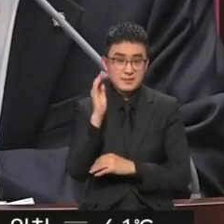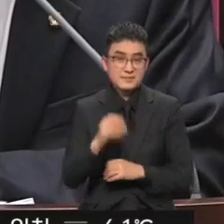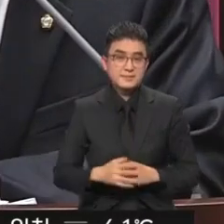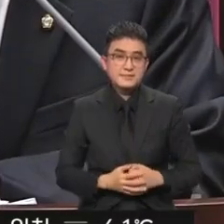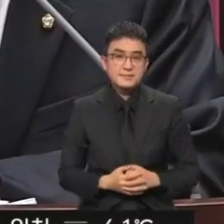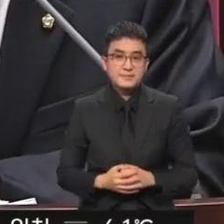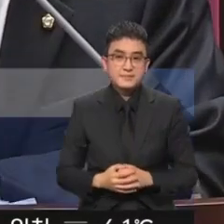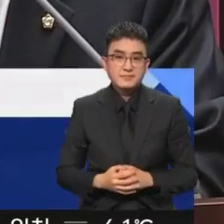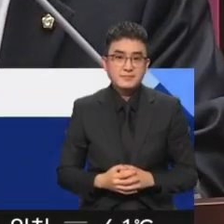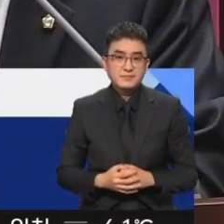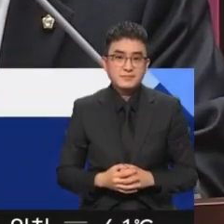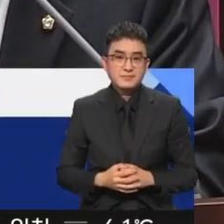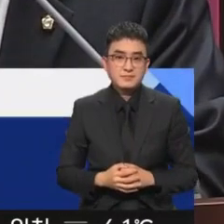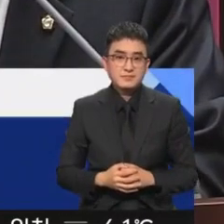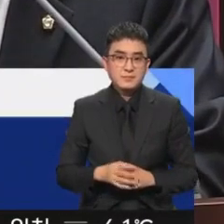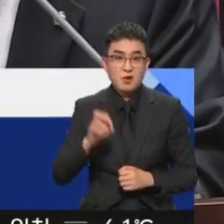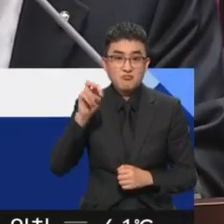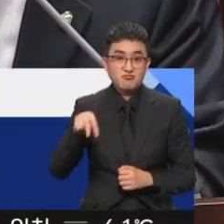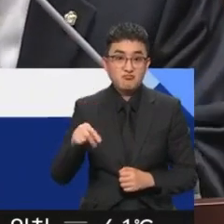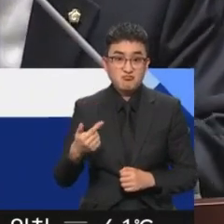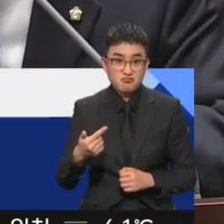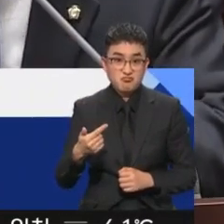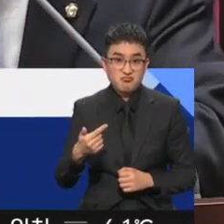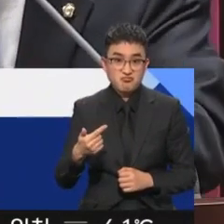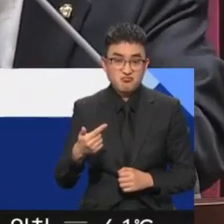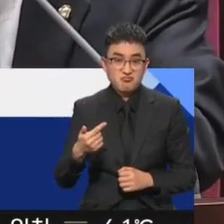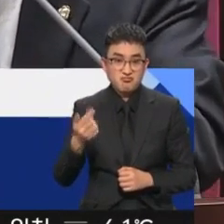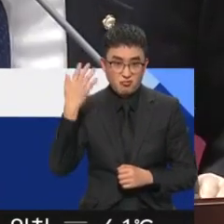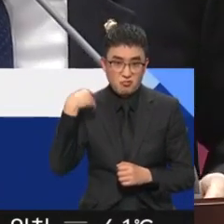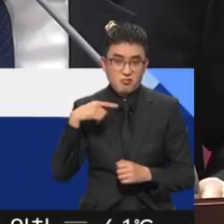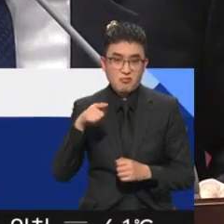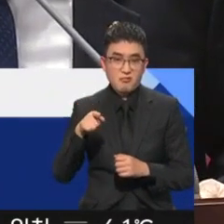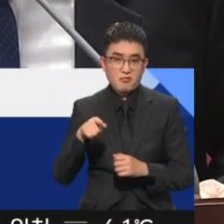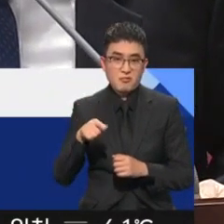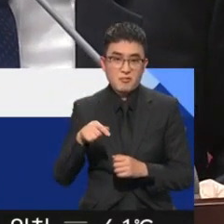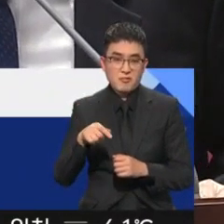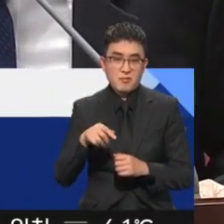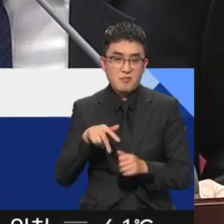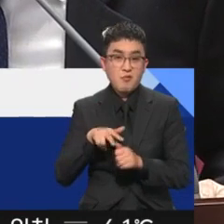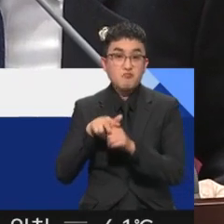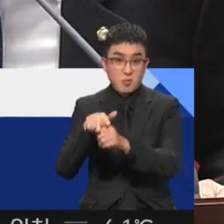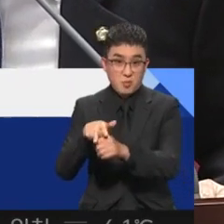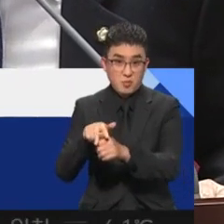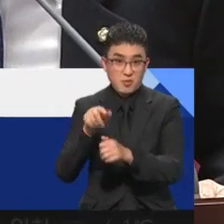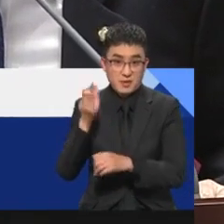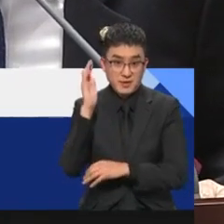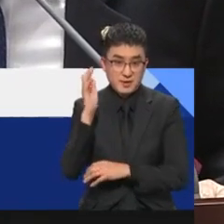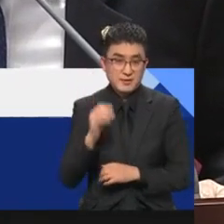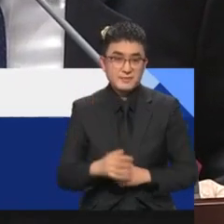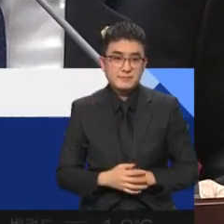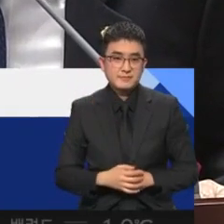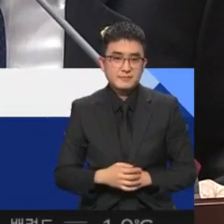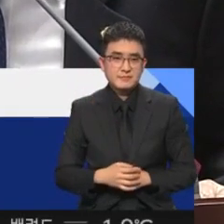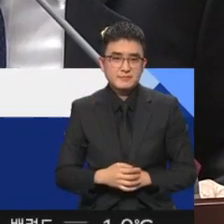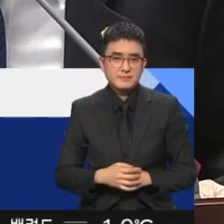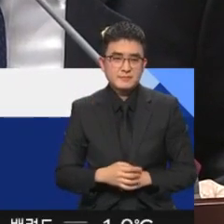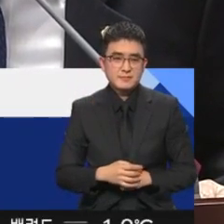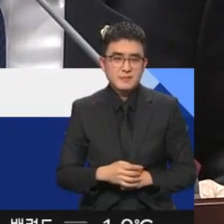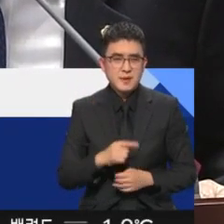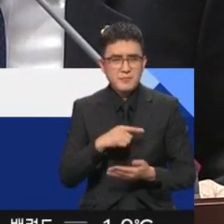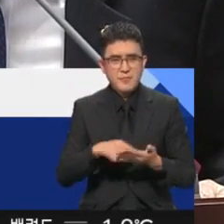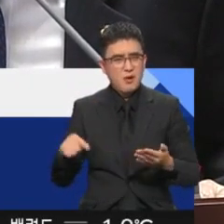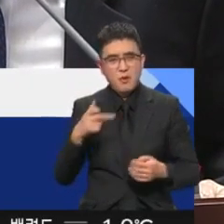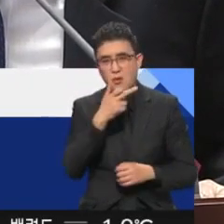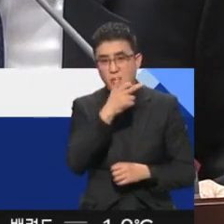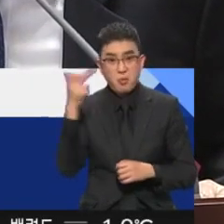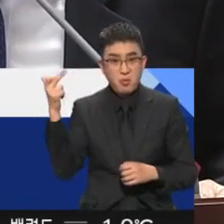윤석열 대선 당시 후보가 이런 얘기를 했어요. 손실이 많이 나서 집사람이 증권사를